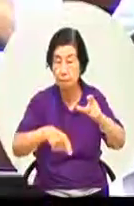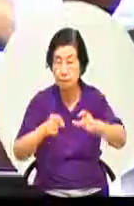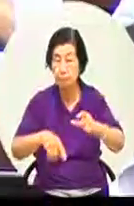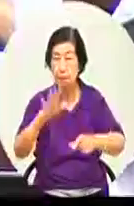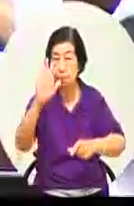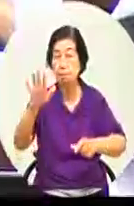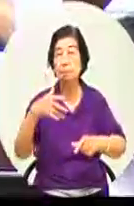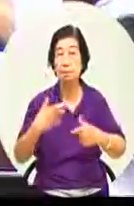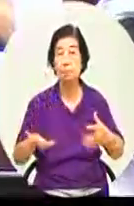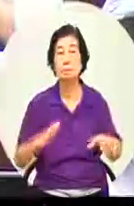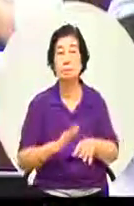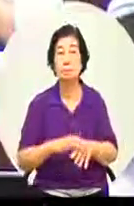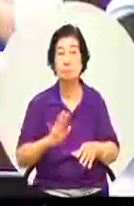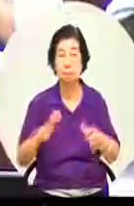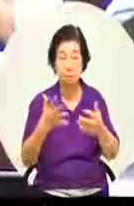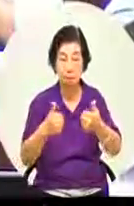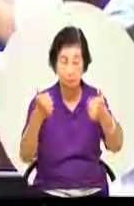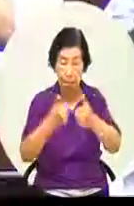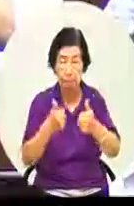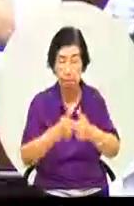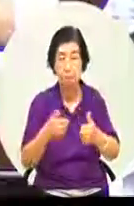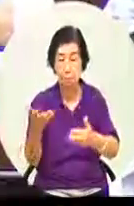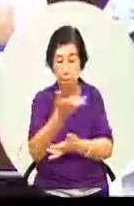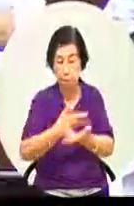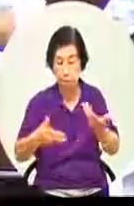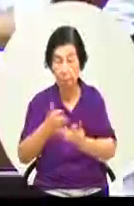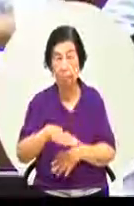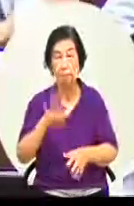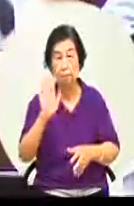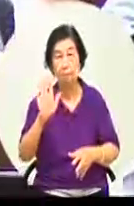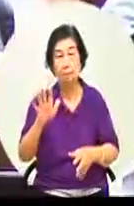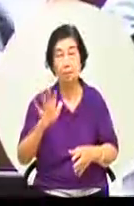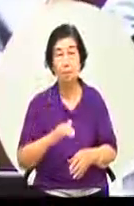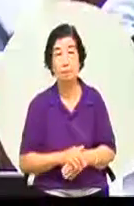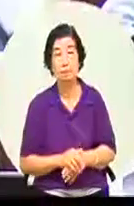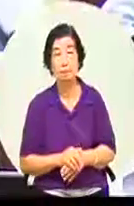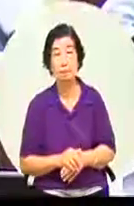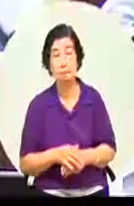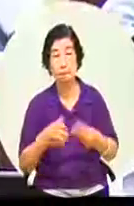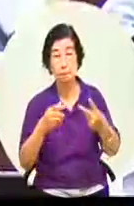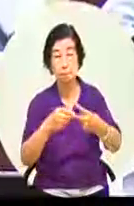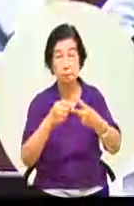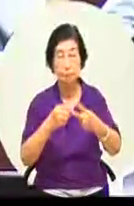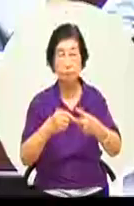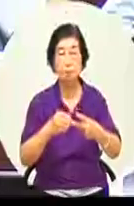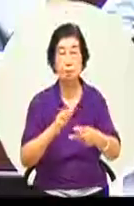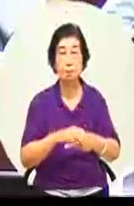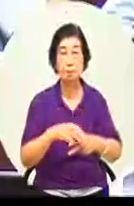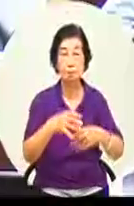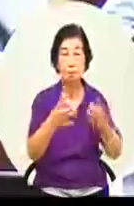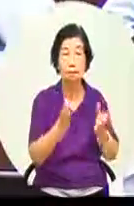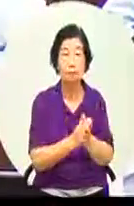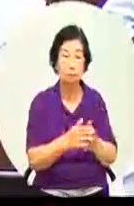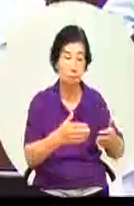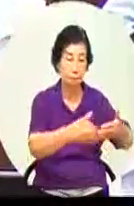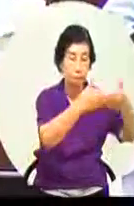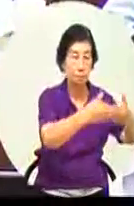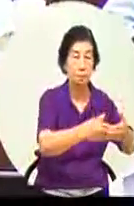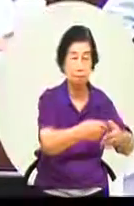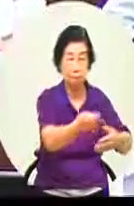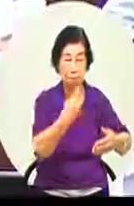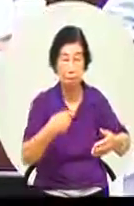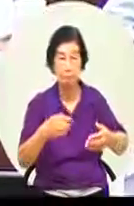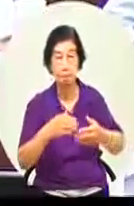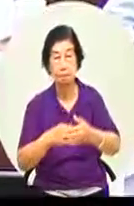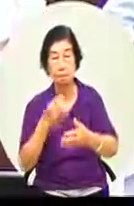有一个机会大家聚在一起能够做一些沟通，好，这是第一点。那第二个部分呢，刚刚议员提到这个陆客的减少，然后我们要争取